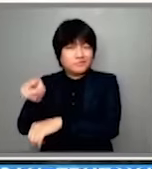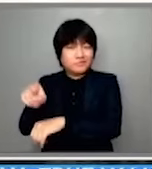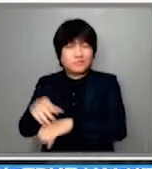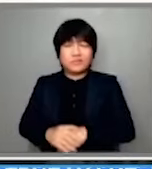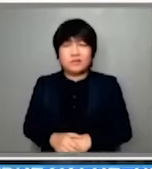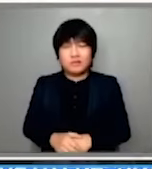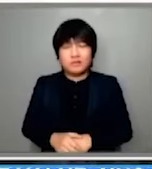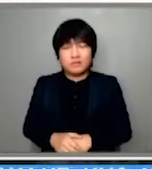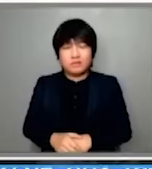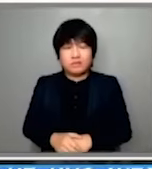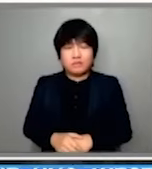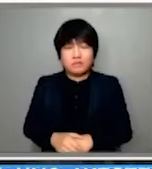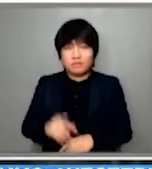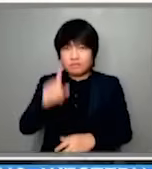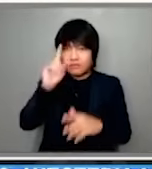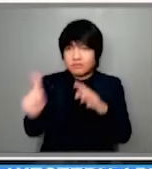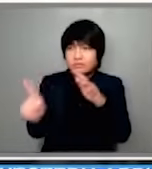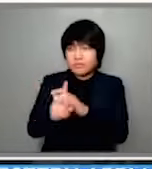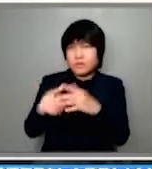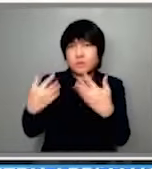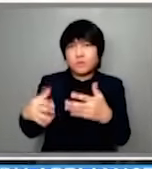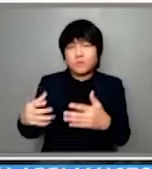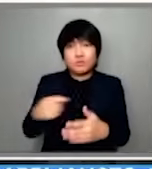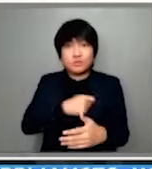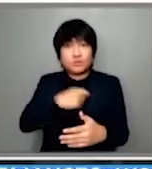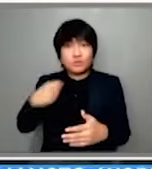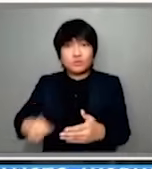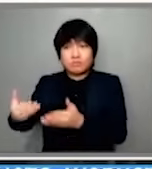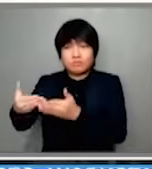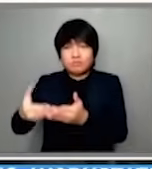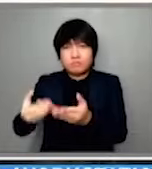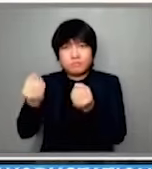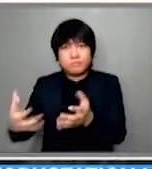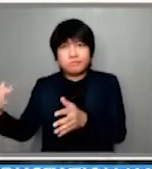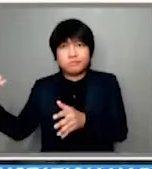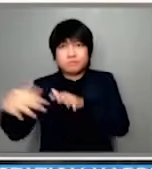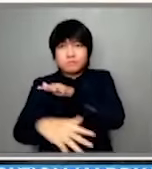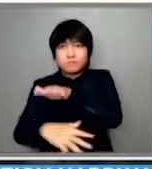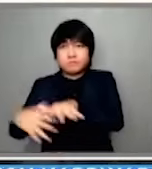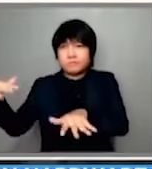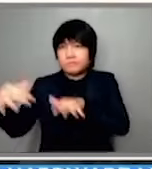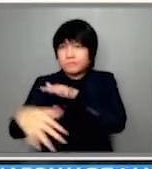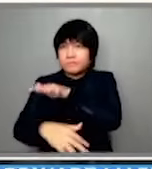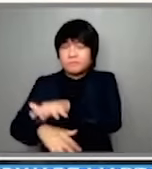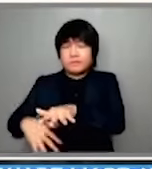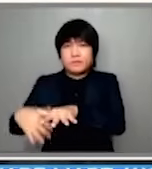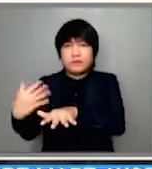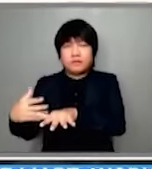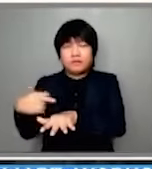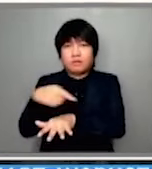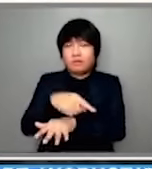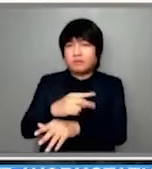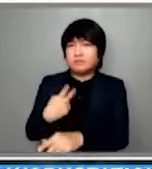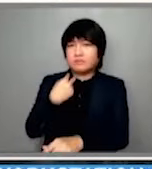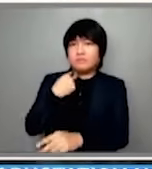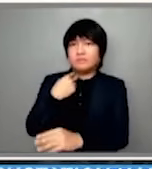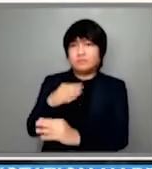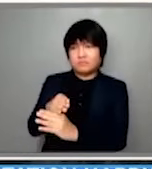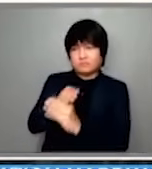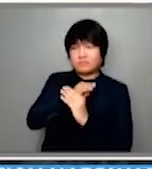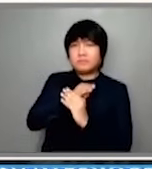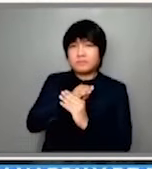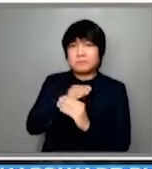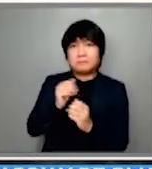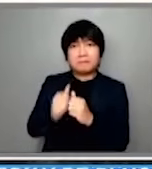sila na to block yung mga shoals, lalo na yung entry doon sa mga shoals, ma'am. Kaya talagang na hindi